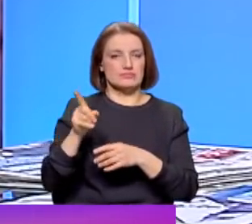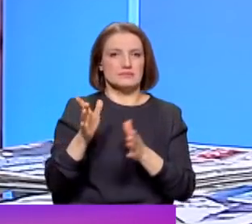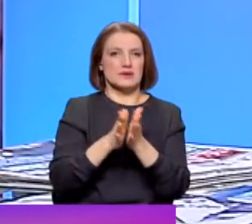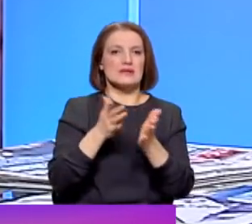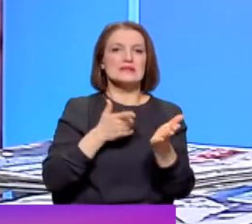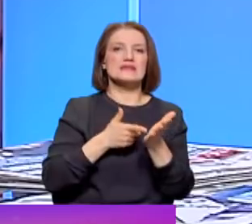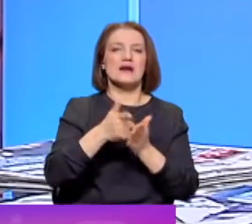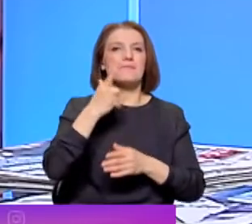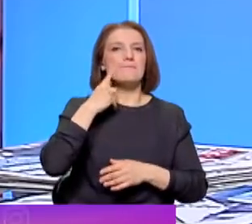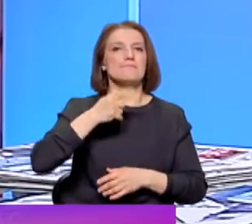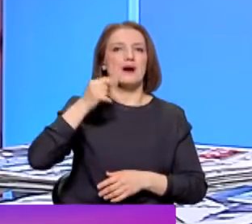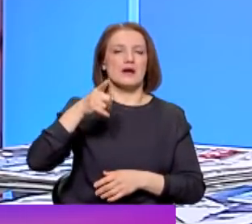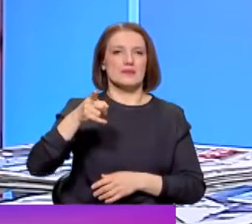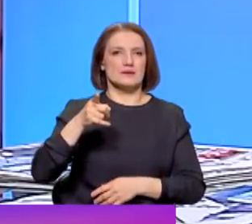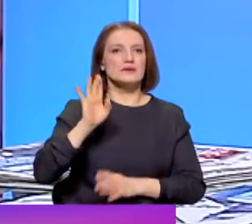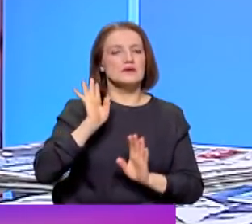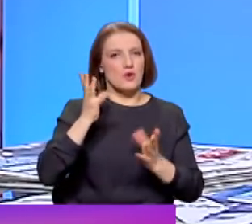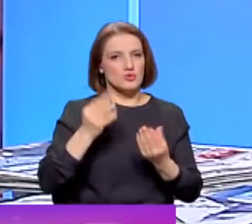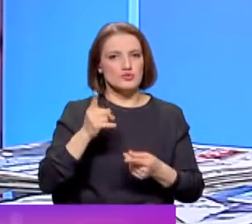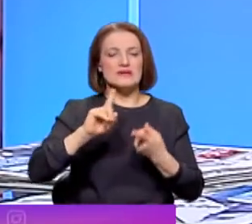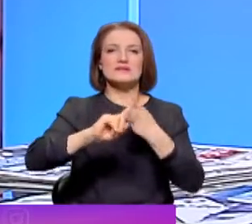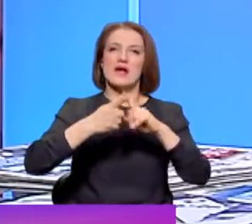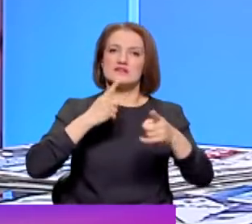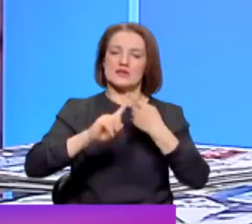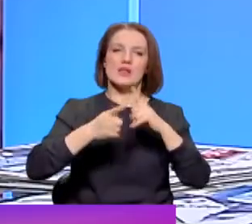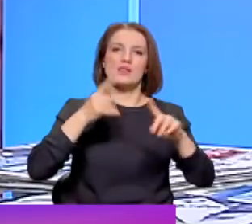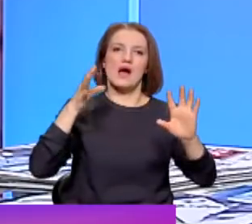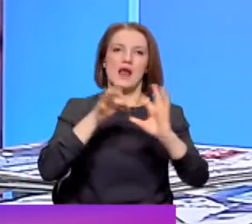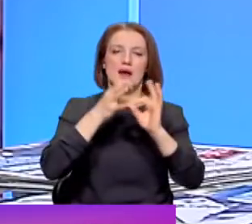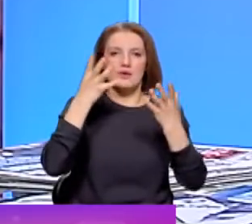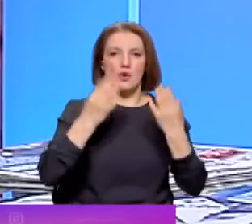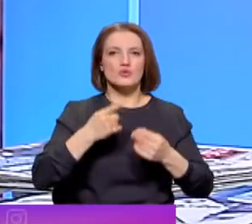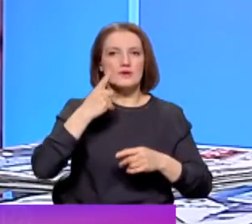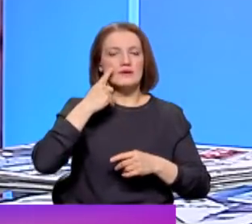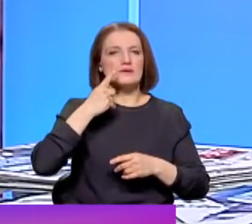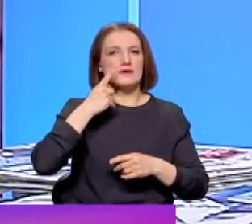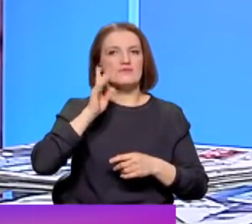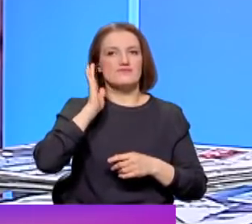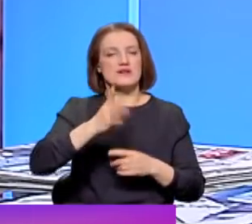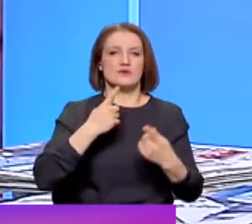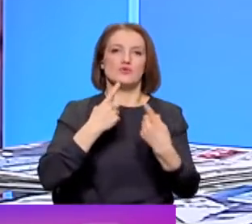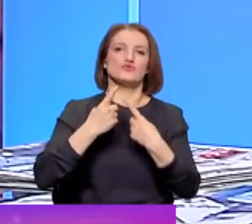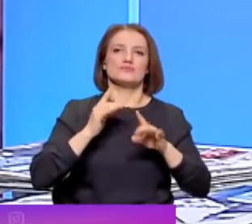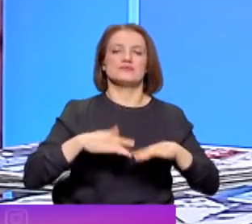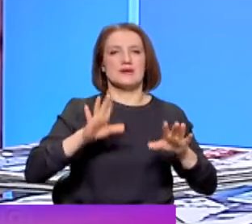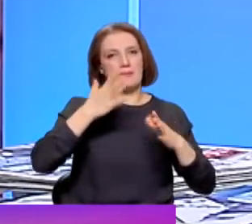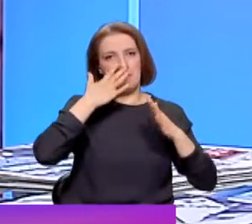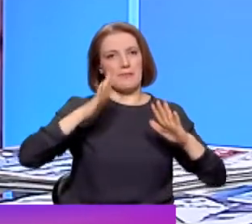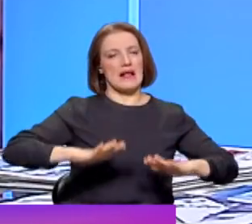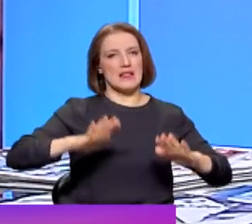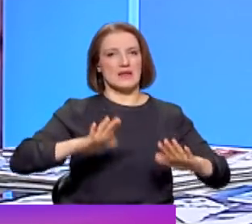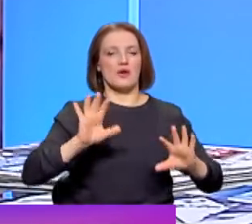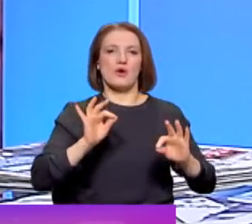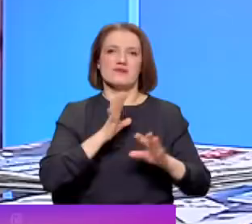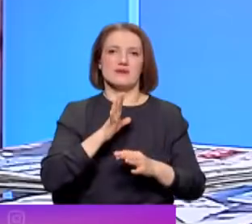Tarım Bakanı ki hani icracı bakan olacak siyasetle ilgili çok fazla cümlelerde e kurumayacak lar böyle bir beklenti